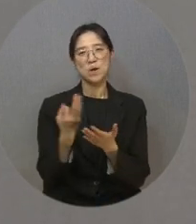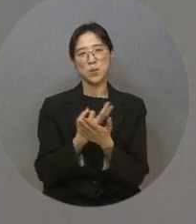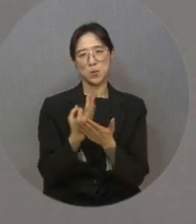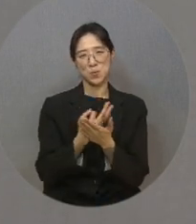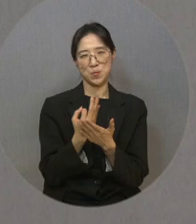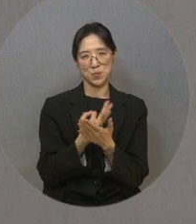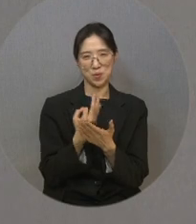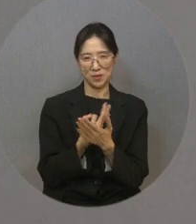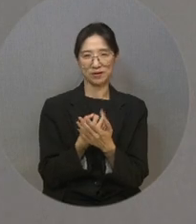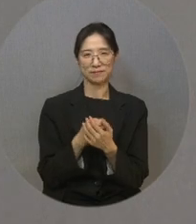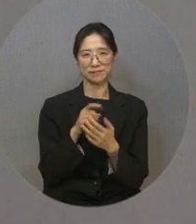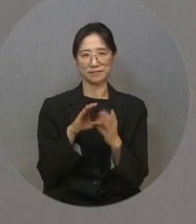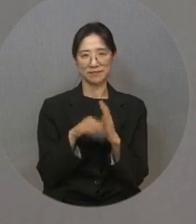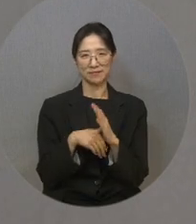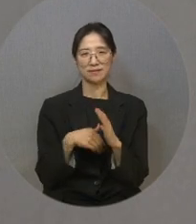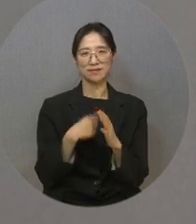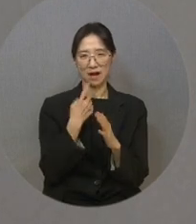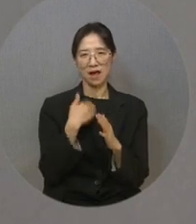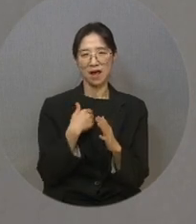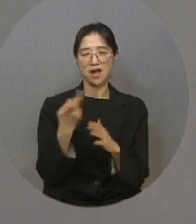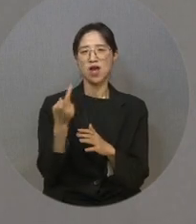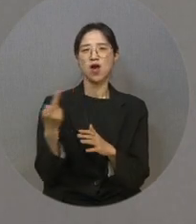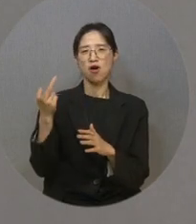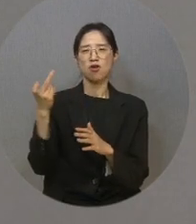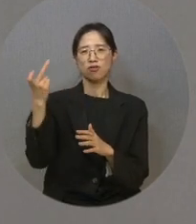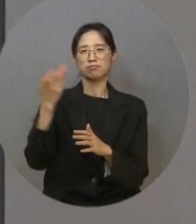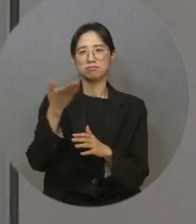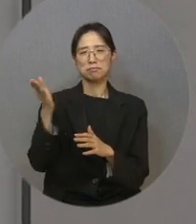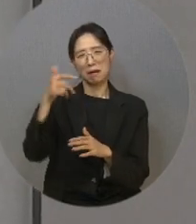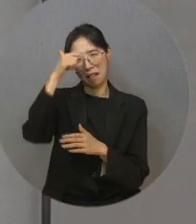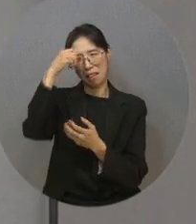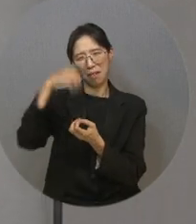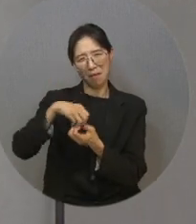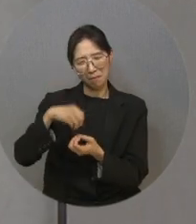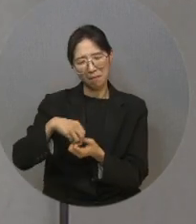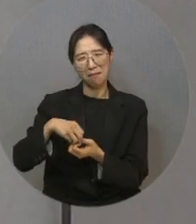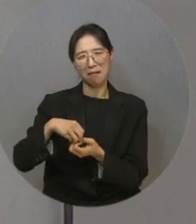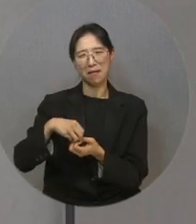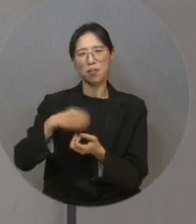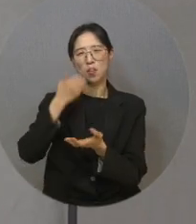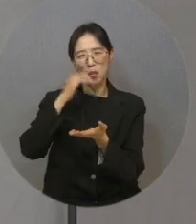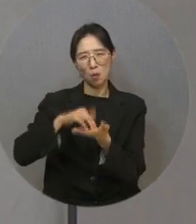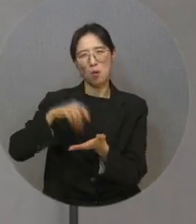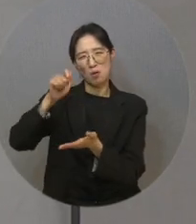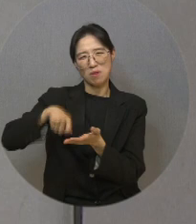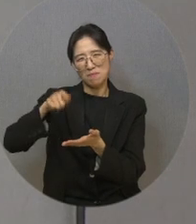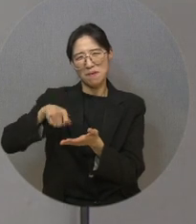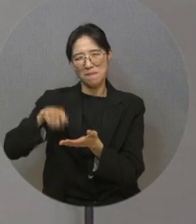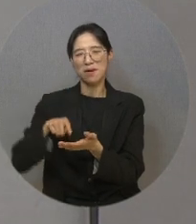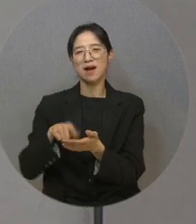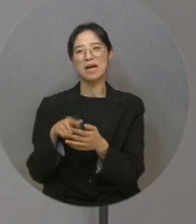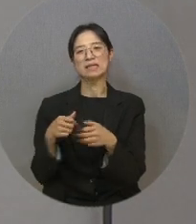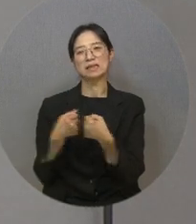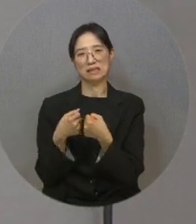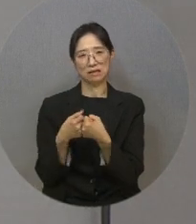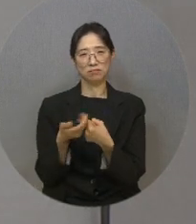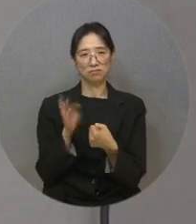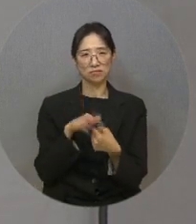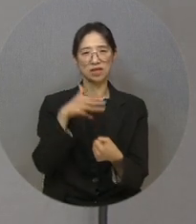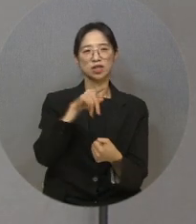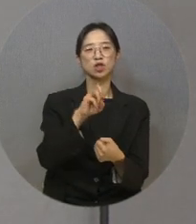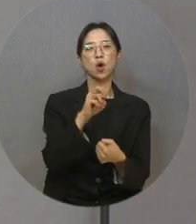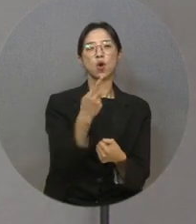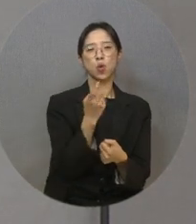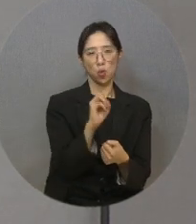그래서 자기 형님들은 전부 구석기 시대의 유물로 석기 유물로 싸우게 되고 이러는데